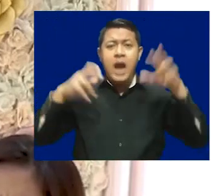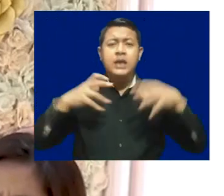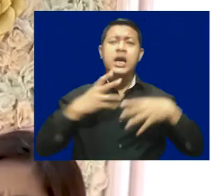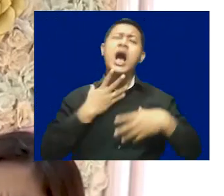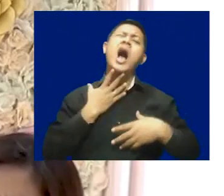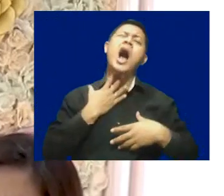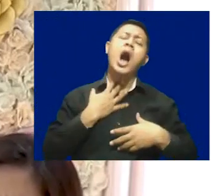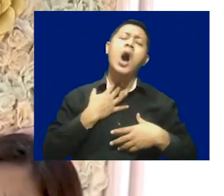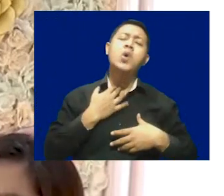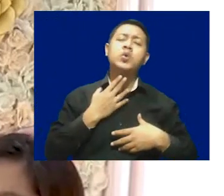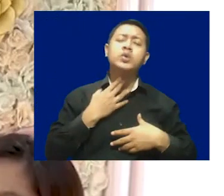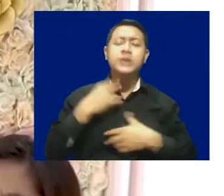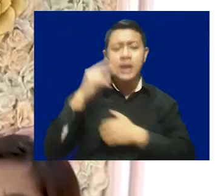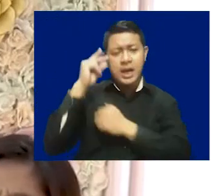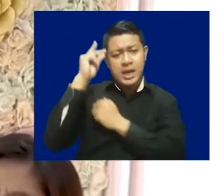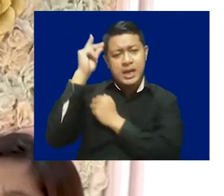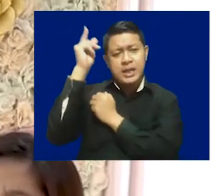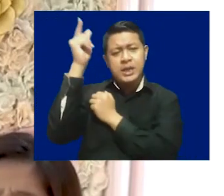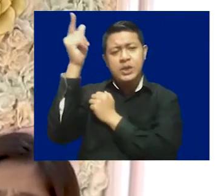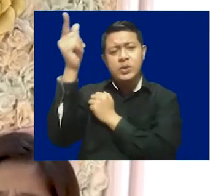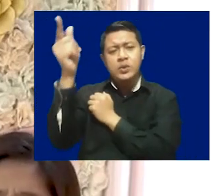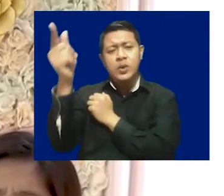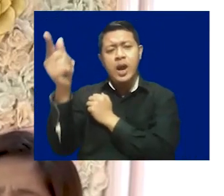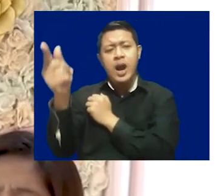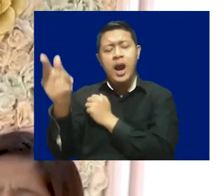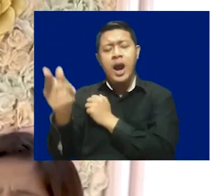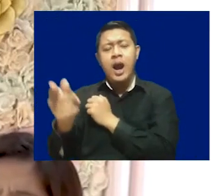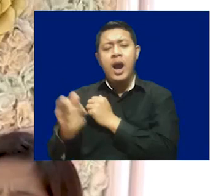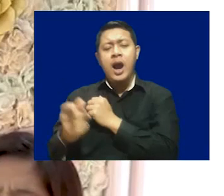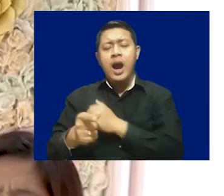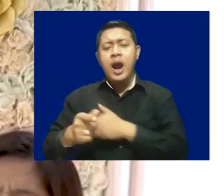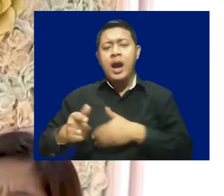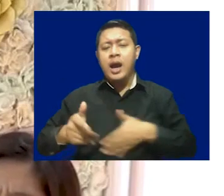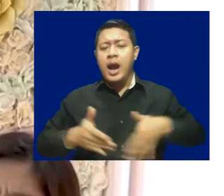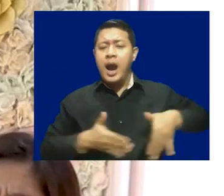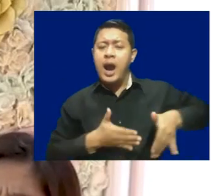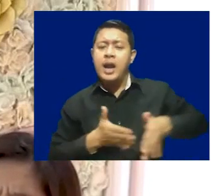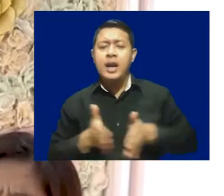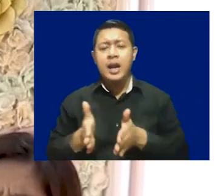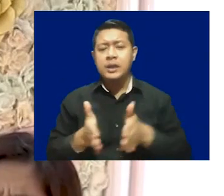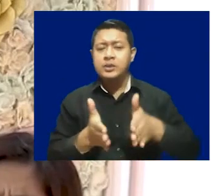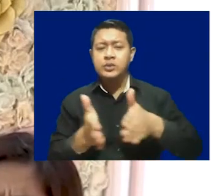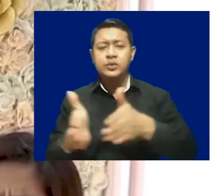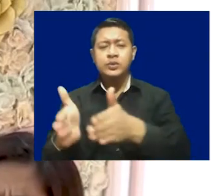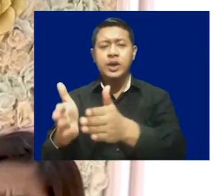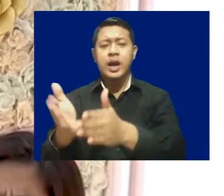haus, rindu aliran sungai-Mu.